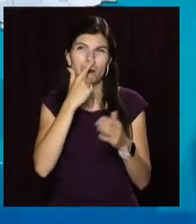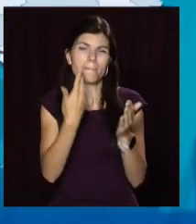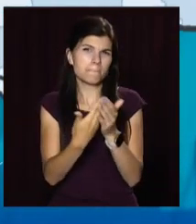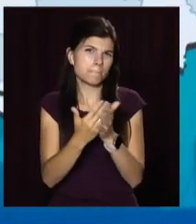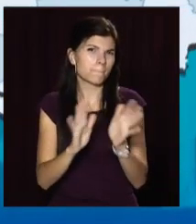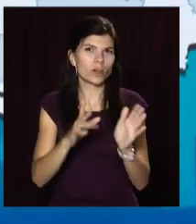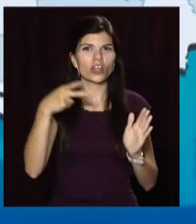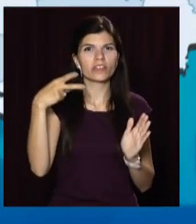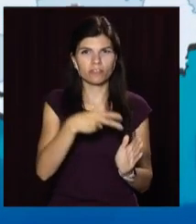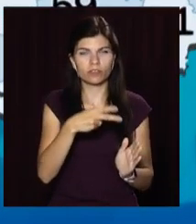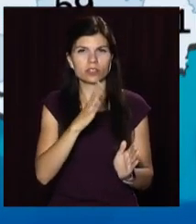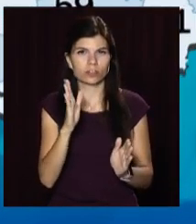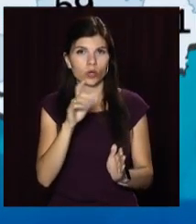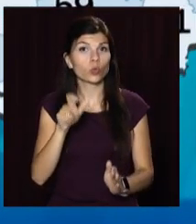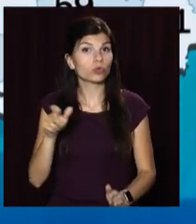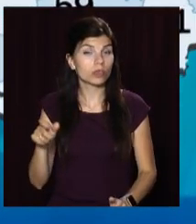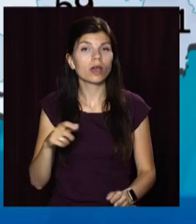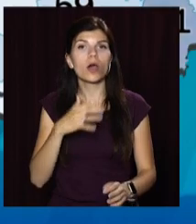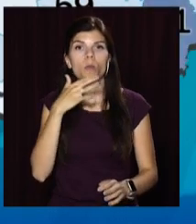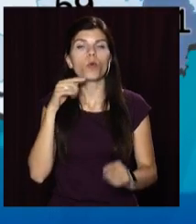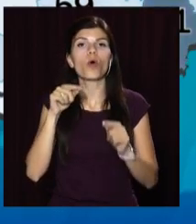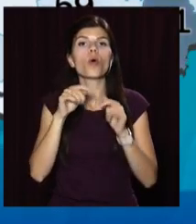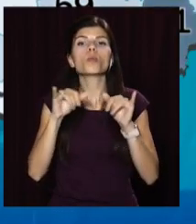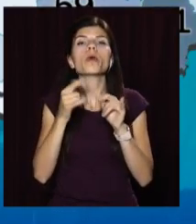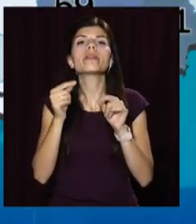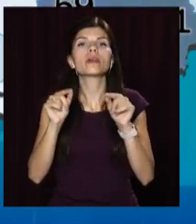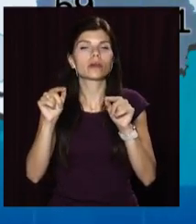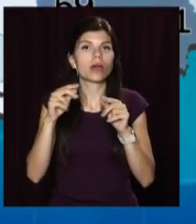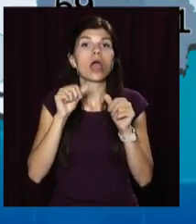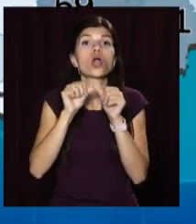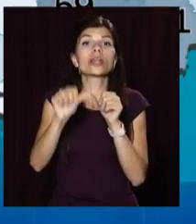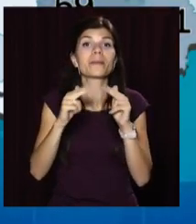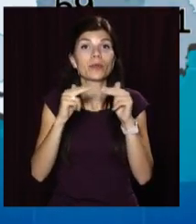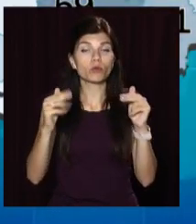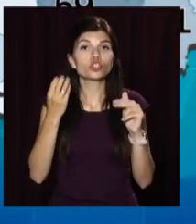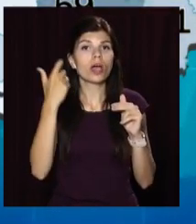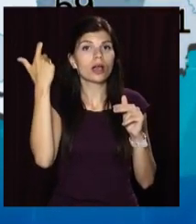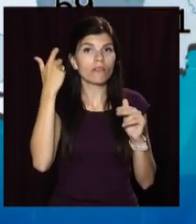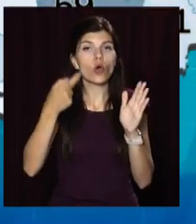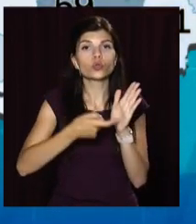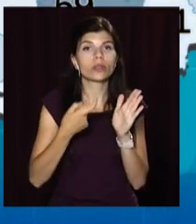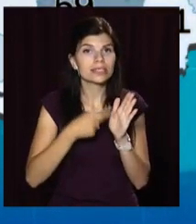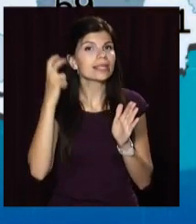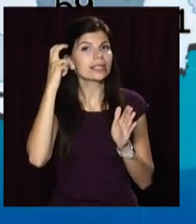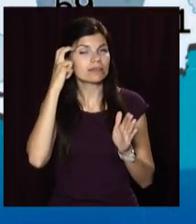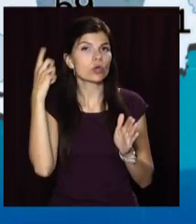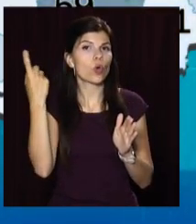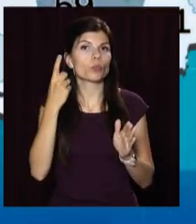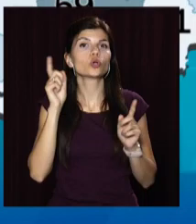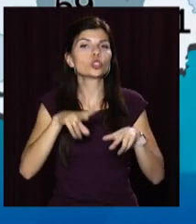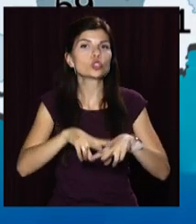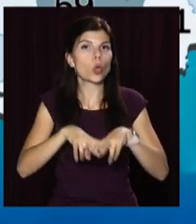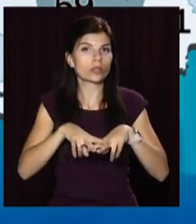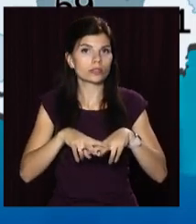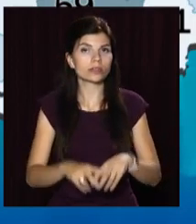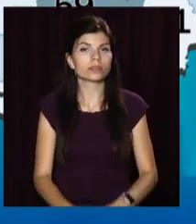практично 2500. В антилідерах за поширенням корони, крім Дніпропетровщини, Харківська, Донецька, Київська області та